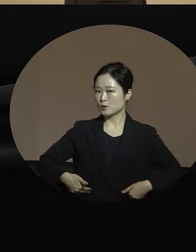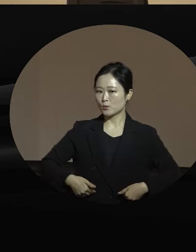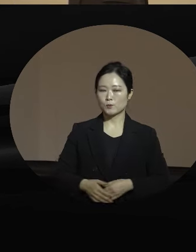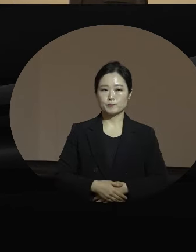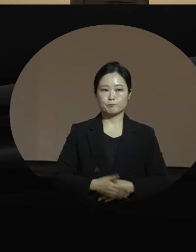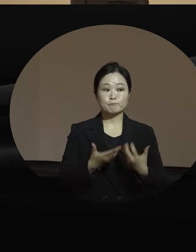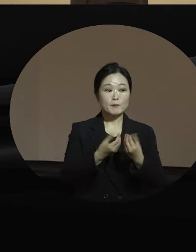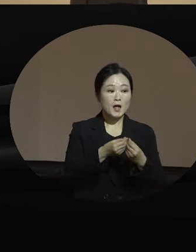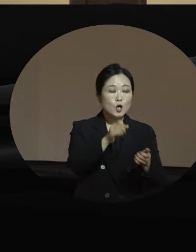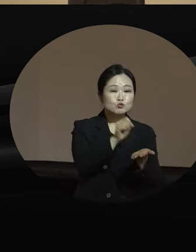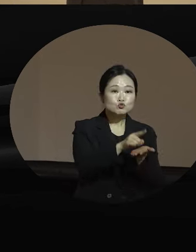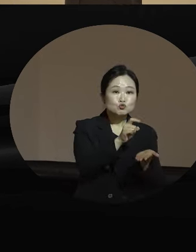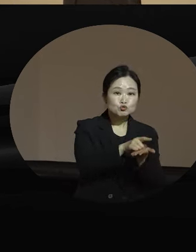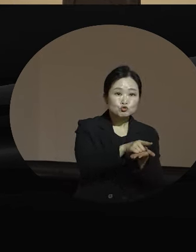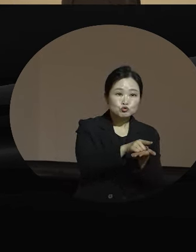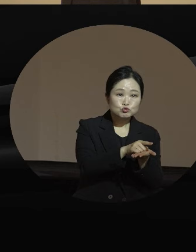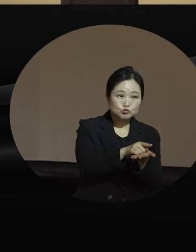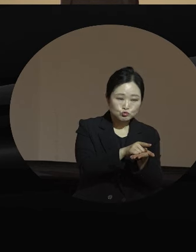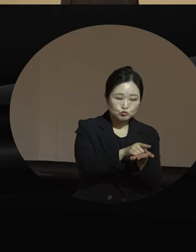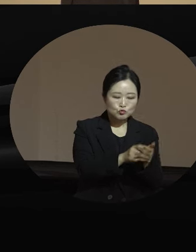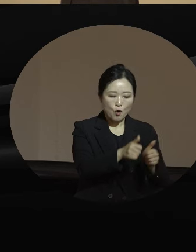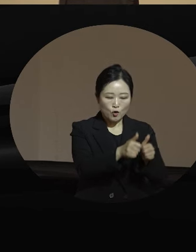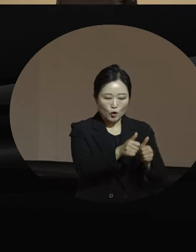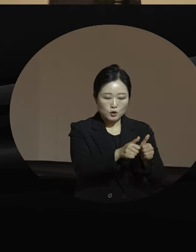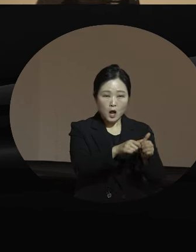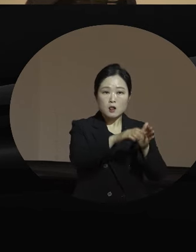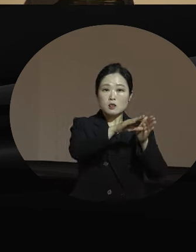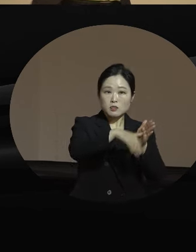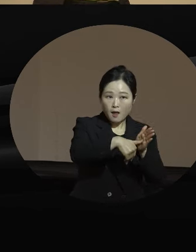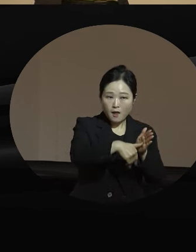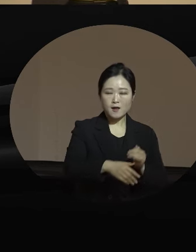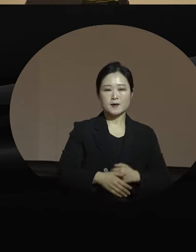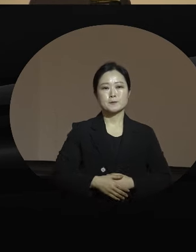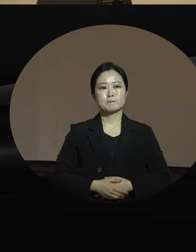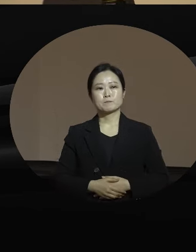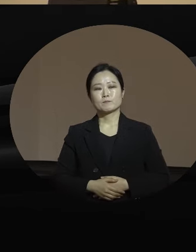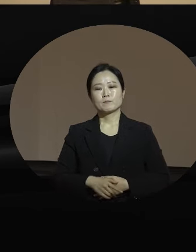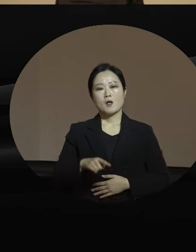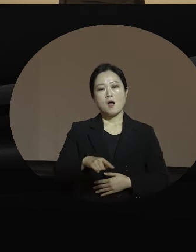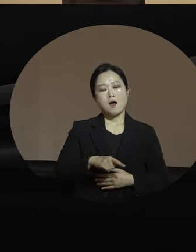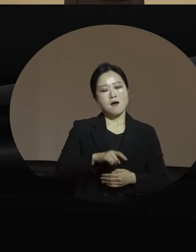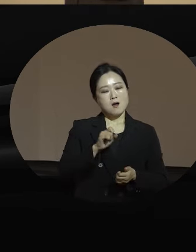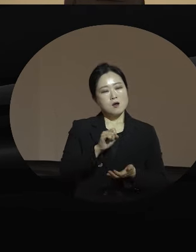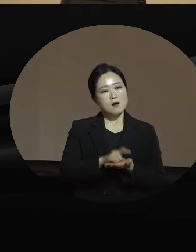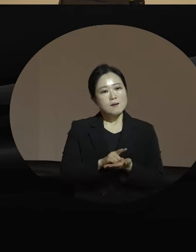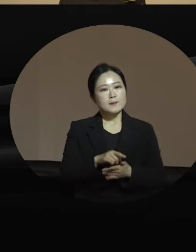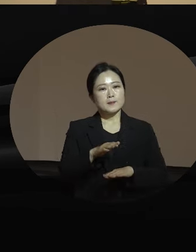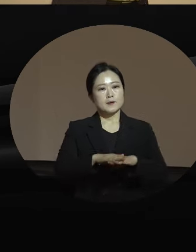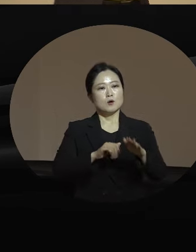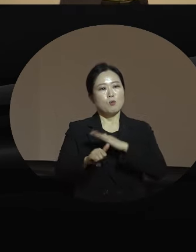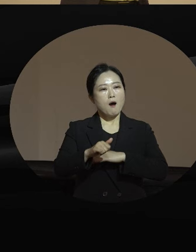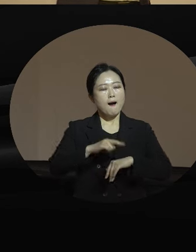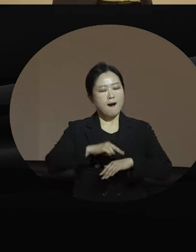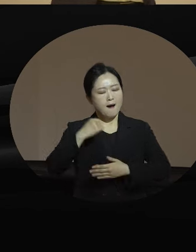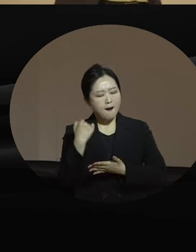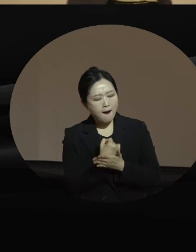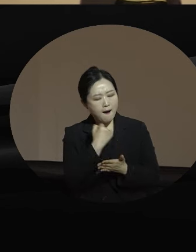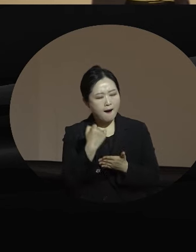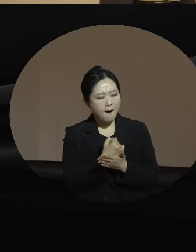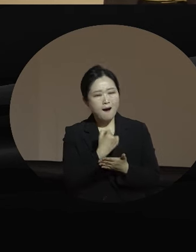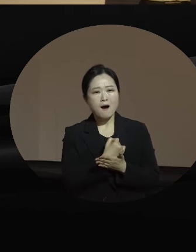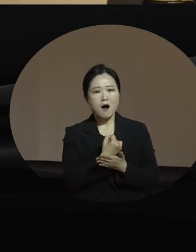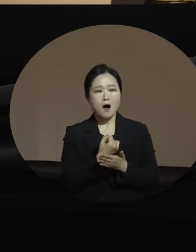하다가 이들이 골을 미스했어요. 근데 축구 선수들이 이렇게 아까 안타까워하는 건 다 같지만 왜 구경하는 사람들의 제스처가